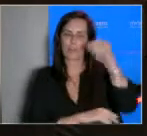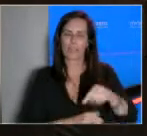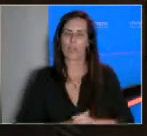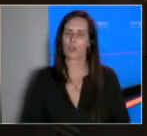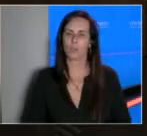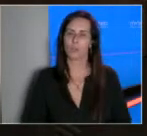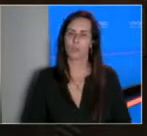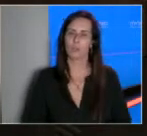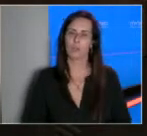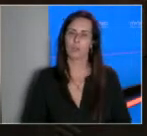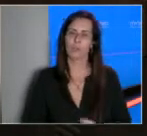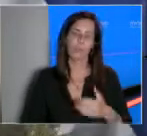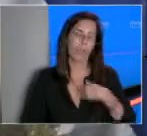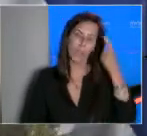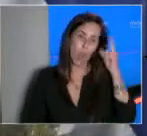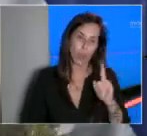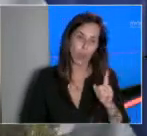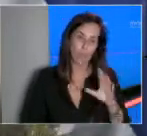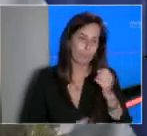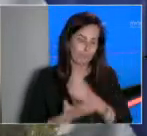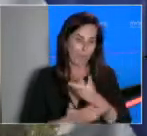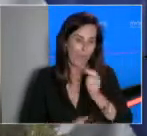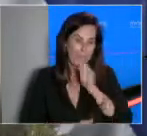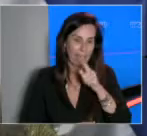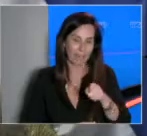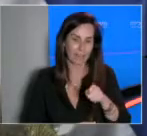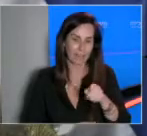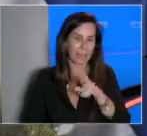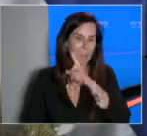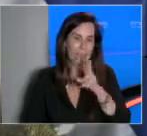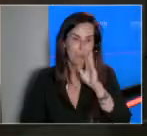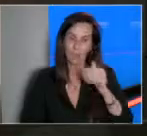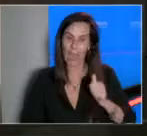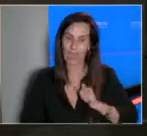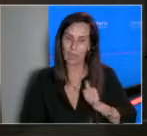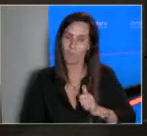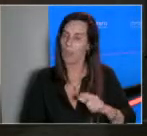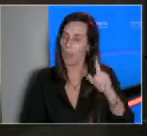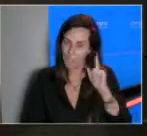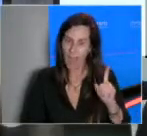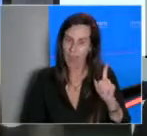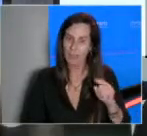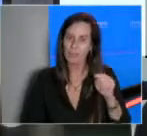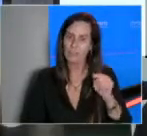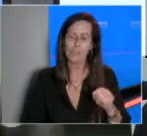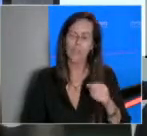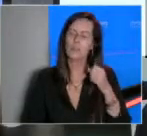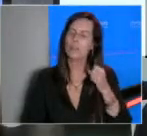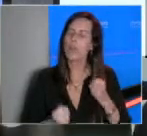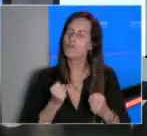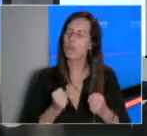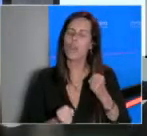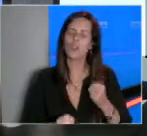הזאת. ואני לא יודעת אם יצא לך לראיין גם את האימהות של החיילים, אבל זה קשה,